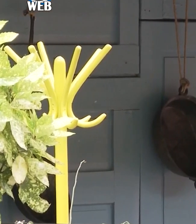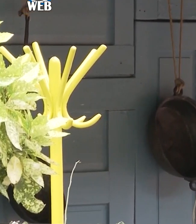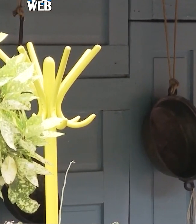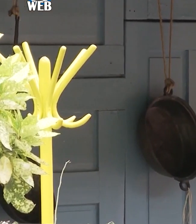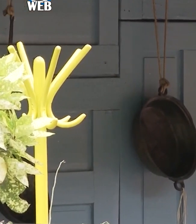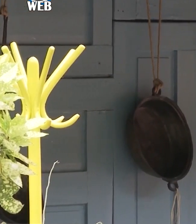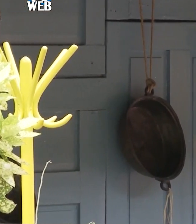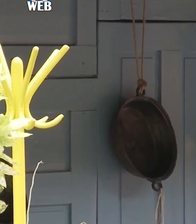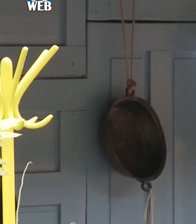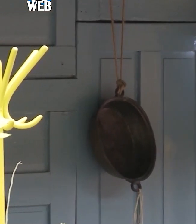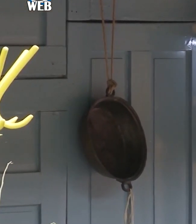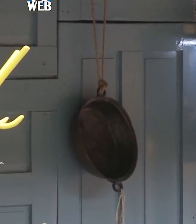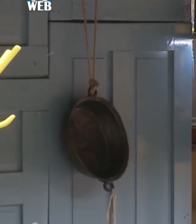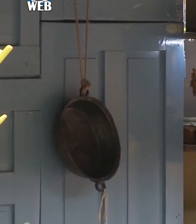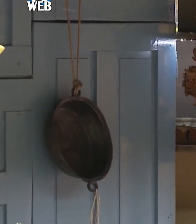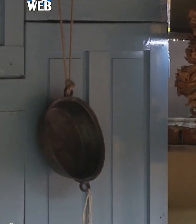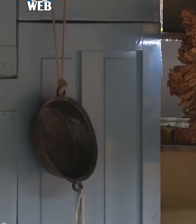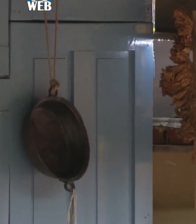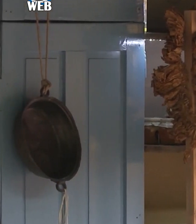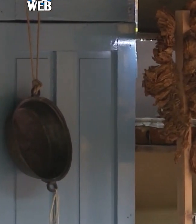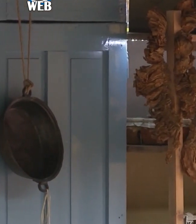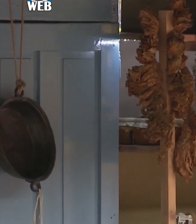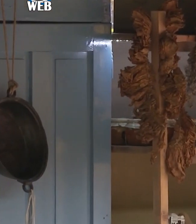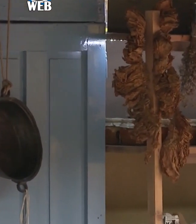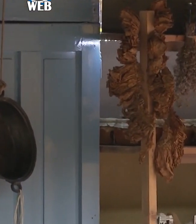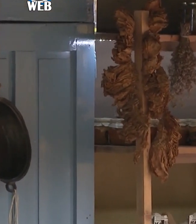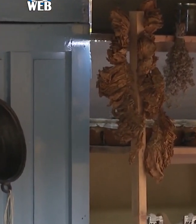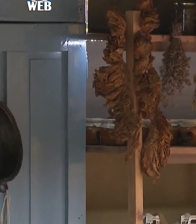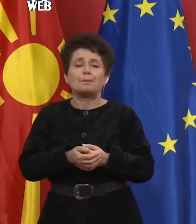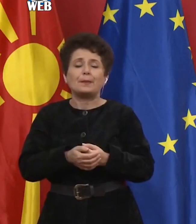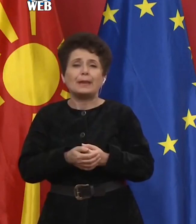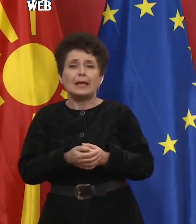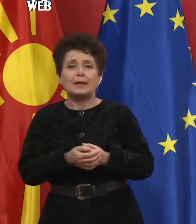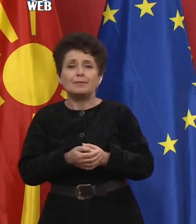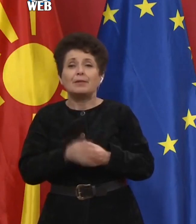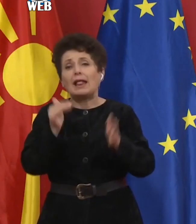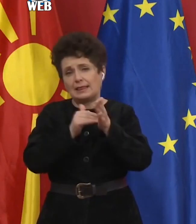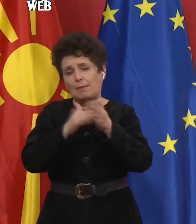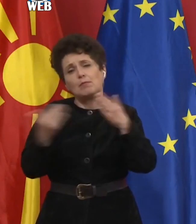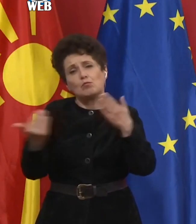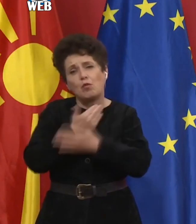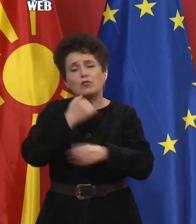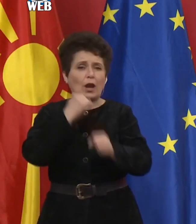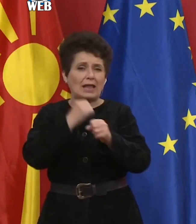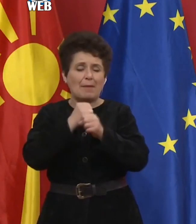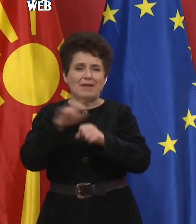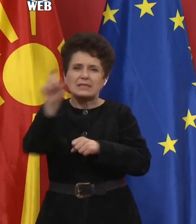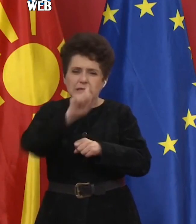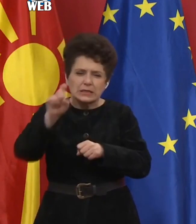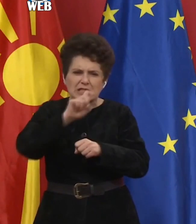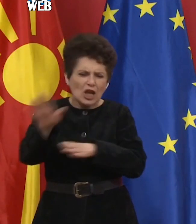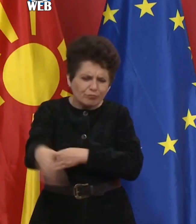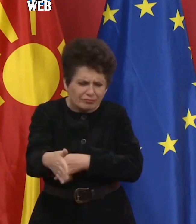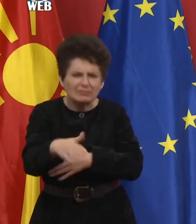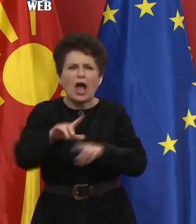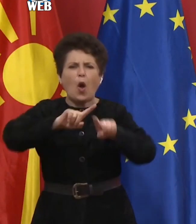многу внимателни на хигиената во магазините, но и во кујните каде се подготвува храната. Ке треба повторно да извршат дезинфекција и чистење на